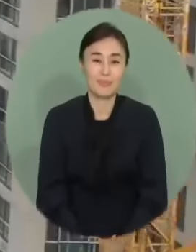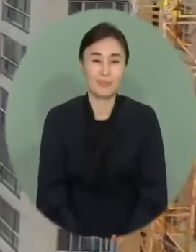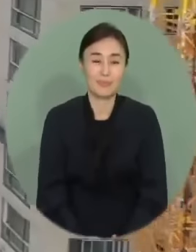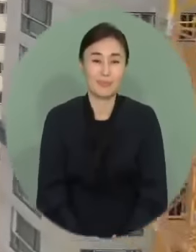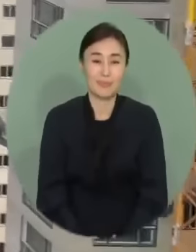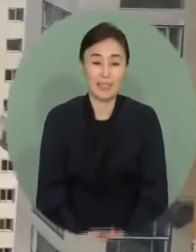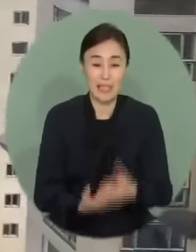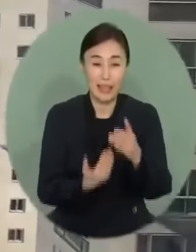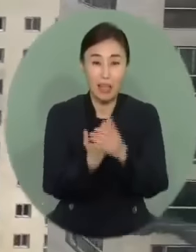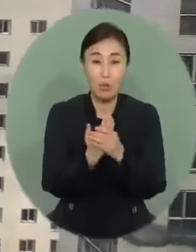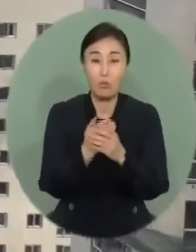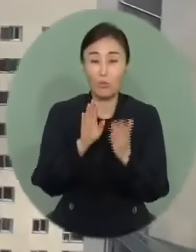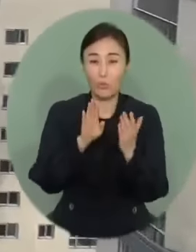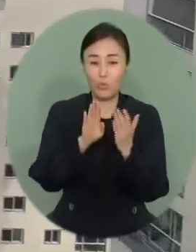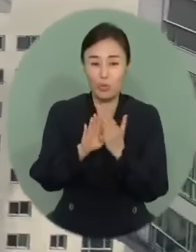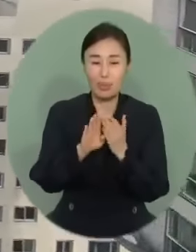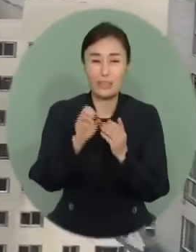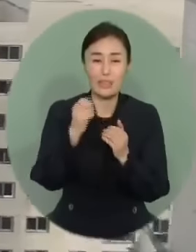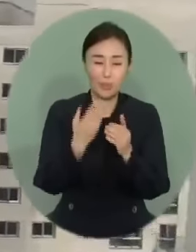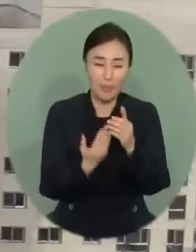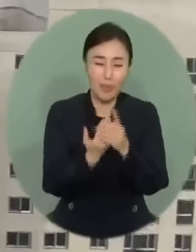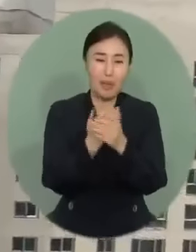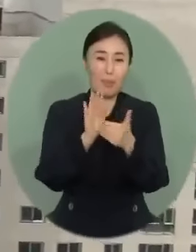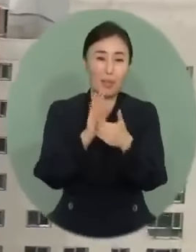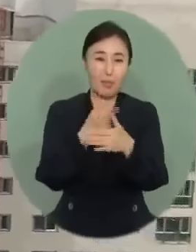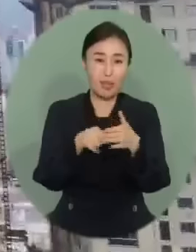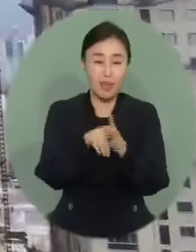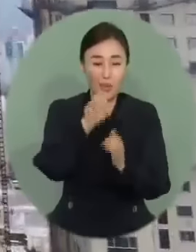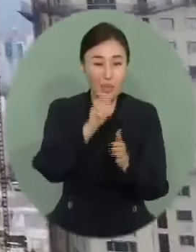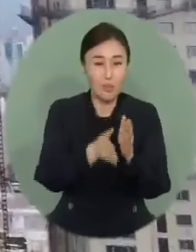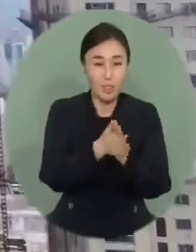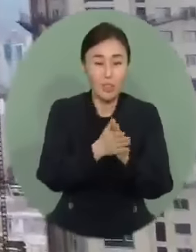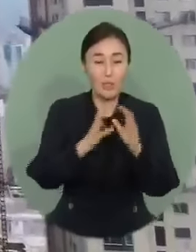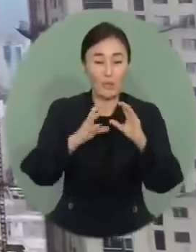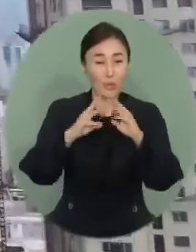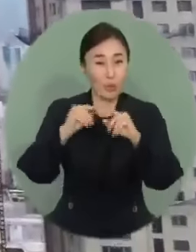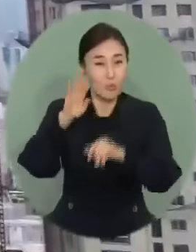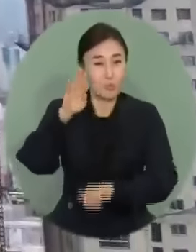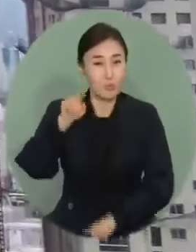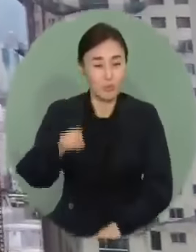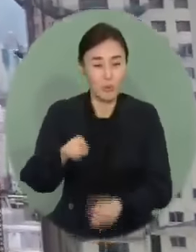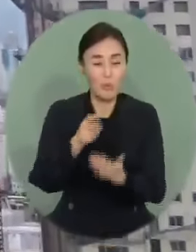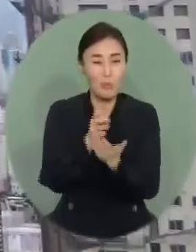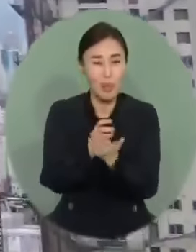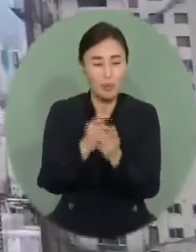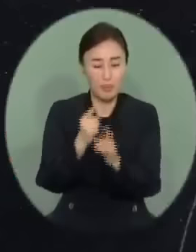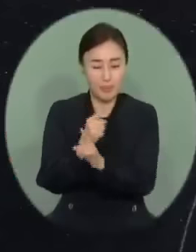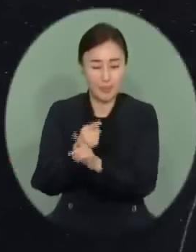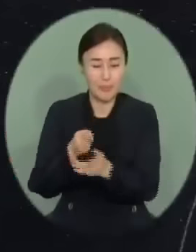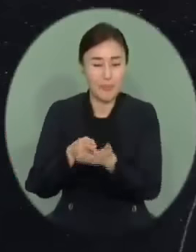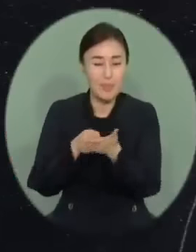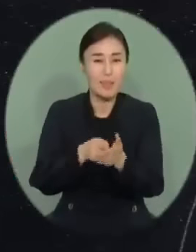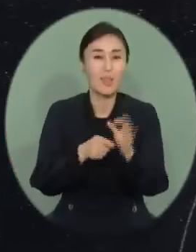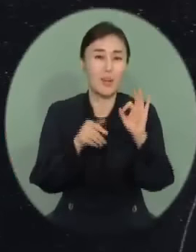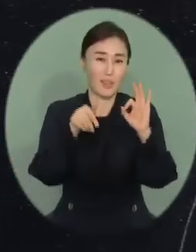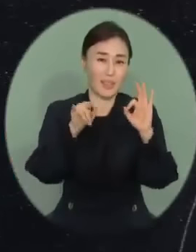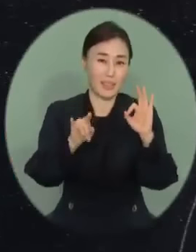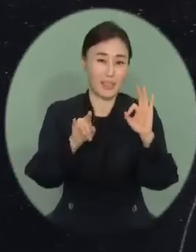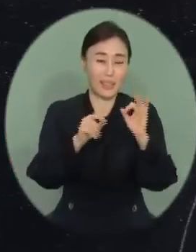사고 직후 재발 방지를 위해 광주시가 국토부의 개정을 요구한 법안은 모두 개입니다